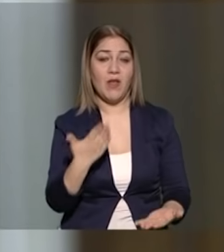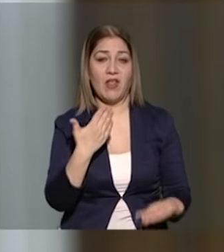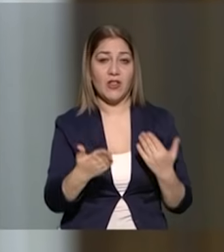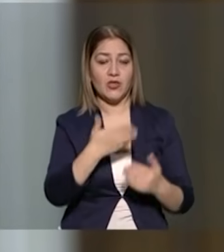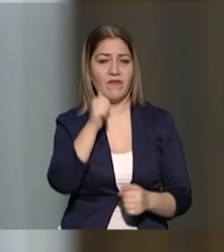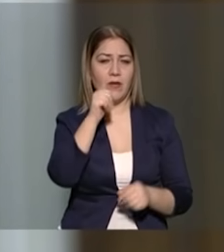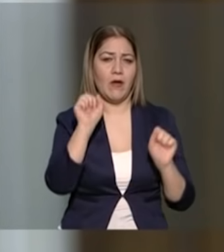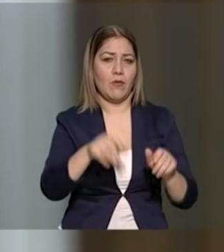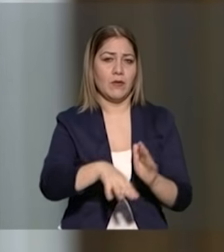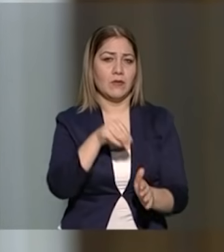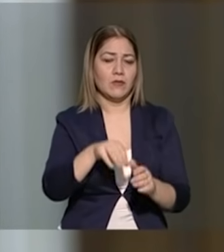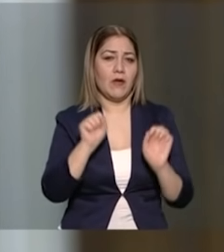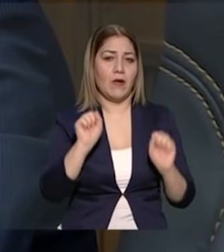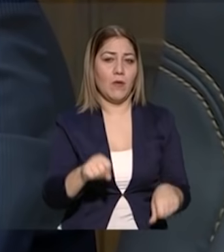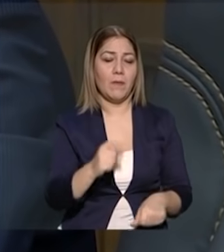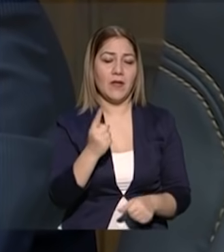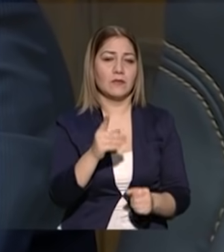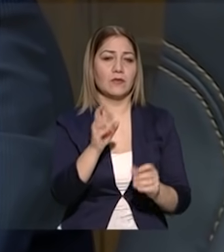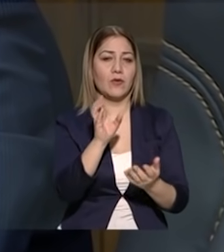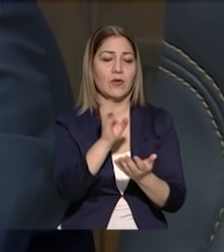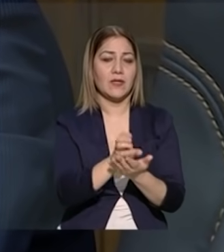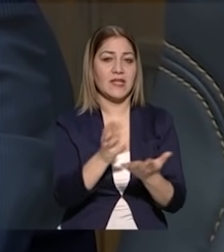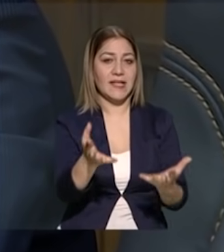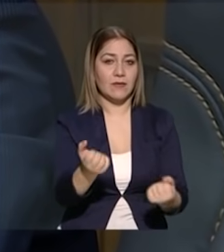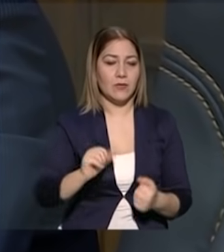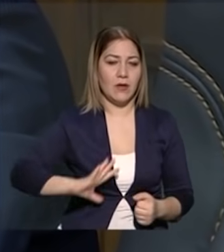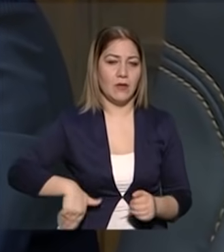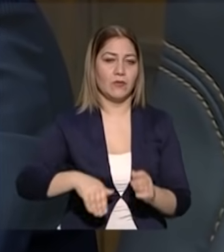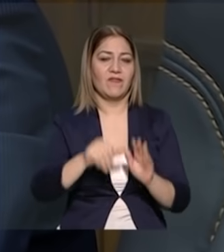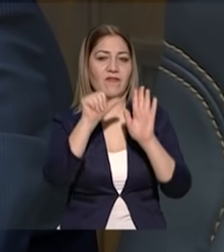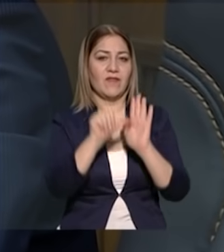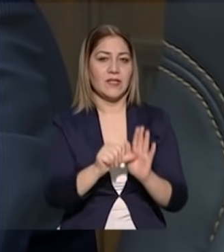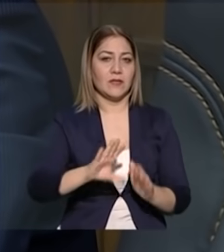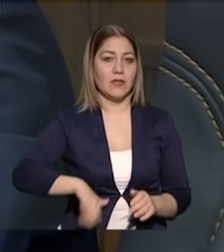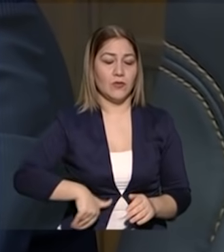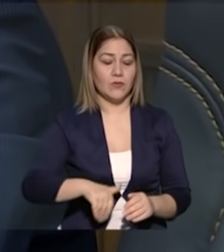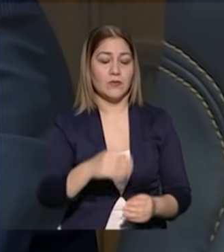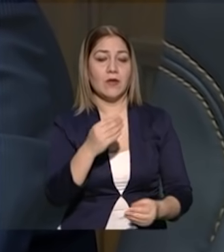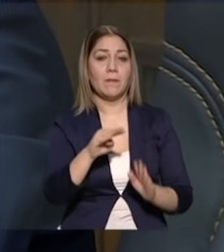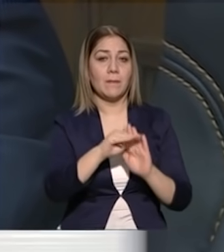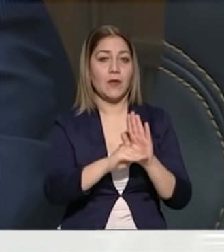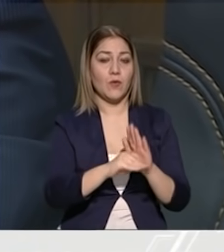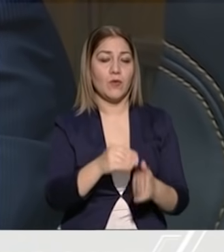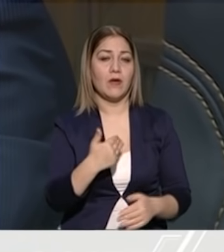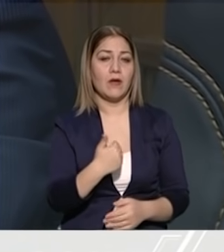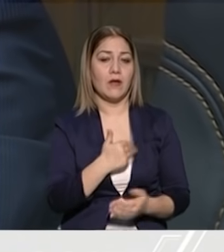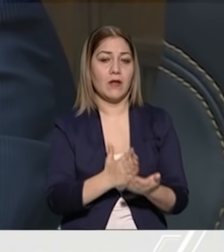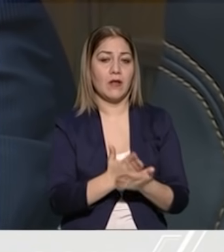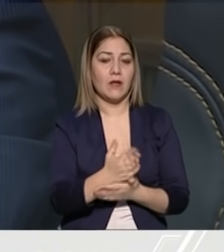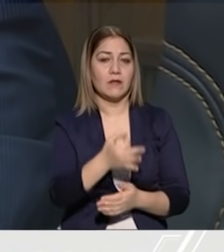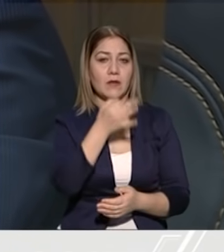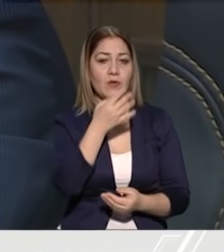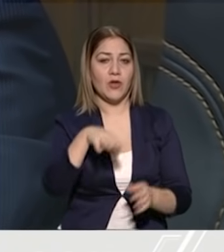հենց վաղն էլ կարող է քվեարկություն լինել։ Խաղի կանոնների մեջ է մտնում նաև քաղաքական կամքը, օրինակ ընտրությունները